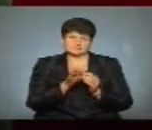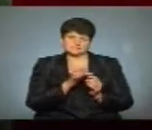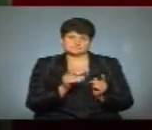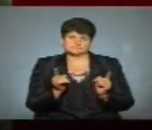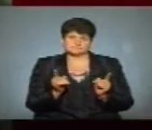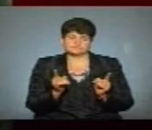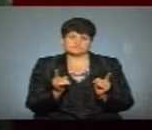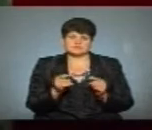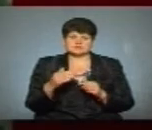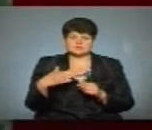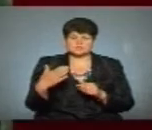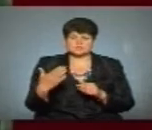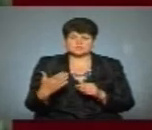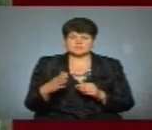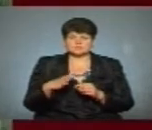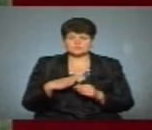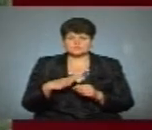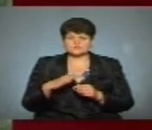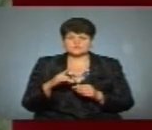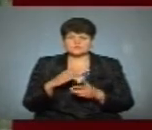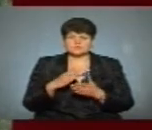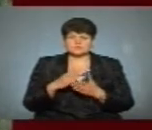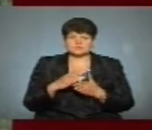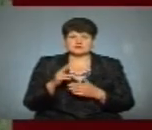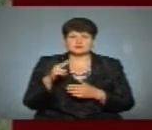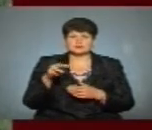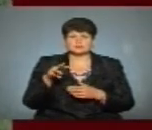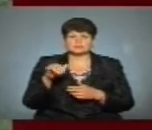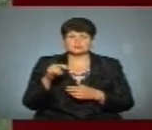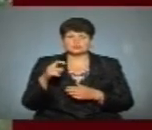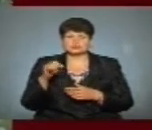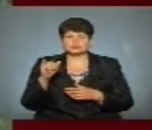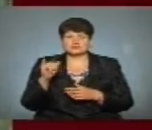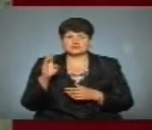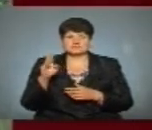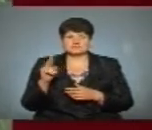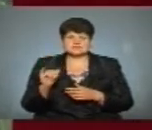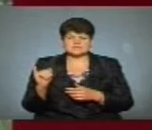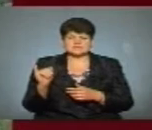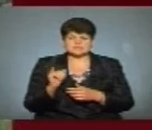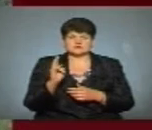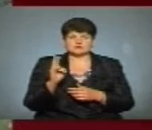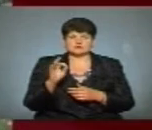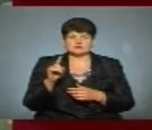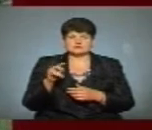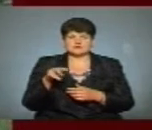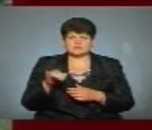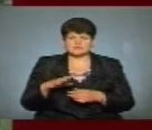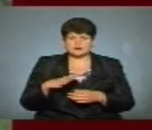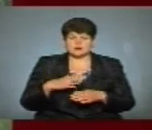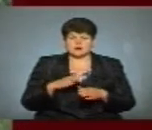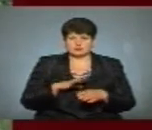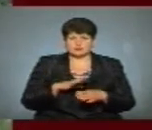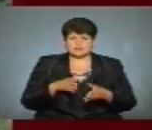10. Він з цієї сторони проходив, що знаходяться дмухівці та козлів. Я якраз цей час була на